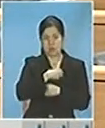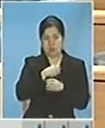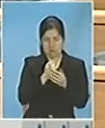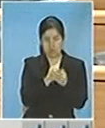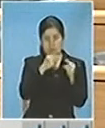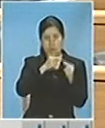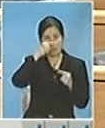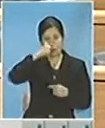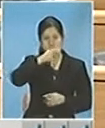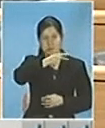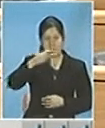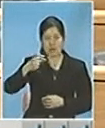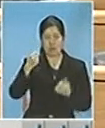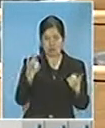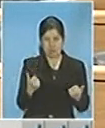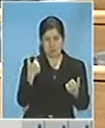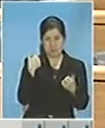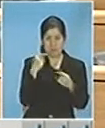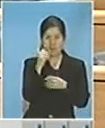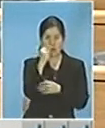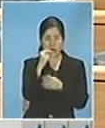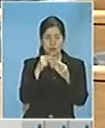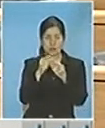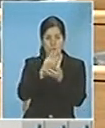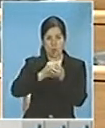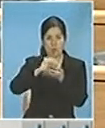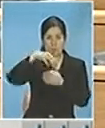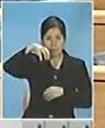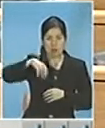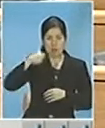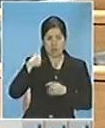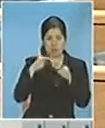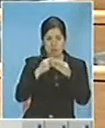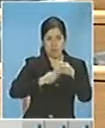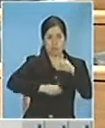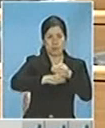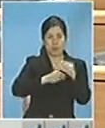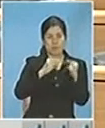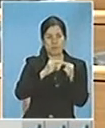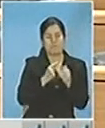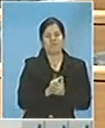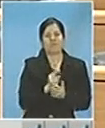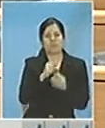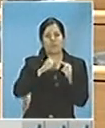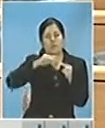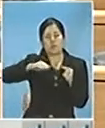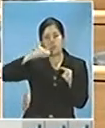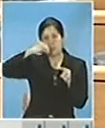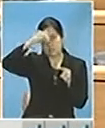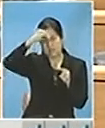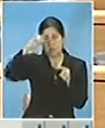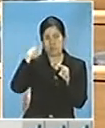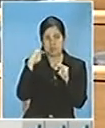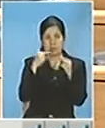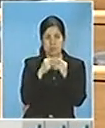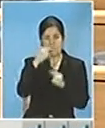าวิทยาลัยกำลังพิจารณาเพิ่มจำนวนการรับนักศึกษาสาขาภาษาไทยเพิ่มอีกในปีการศึกษา